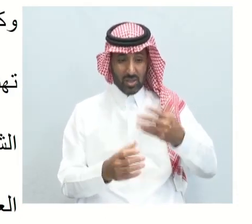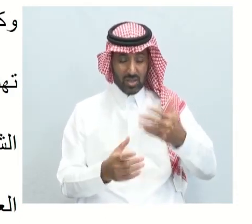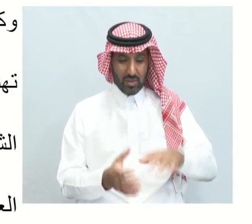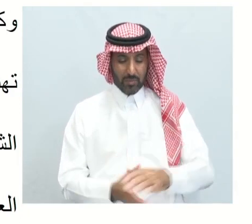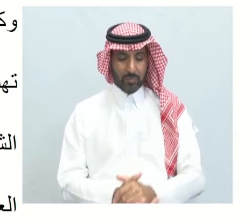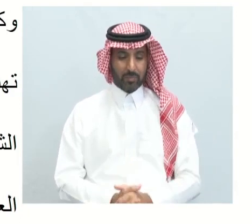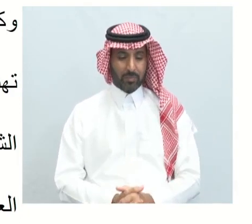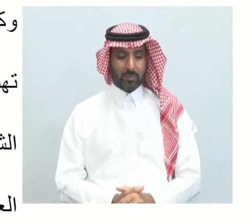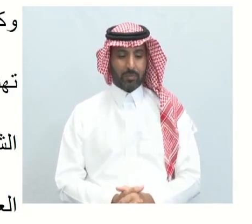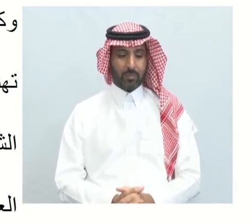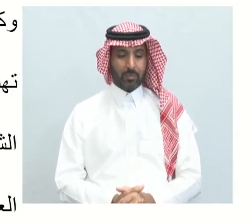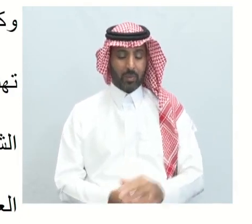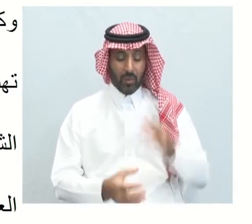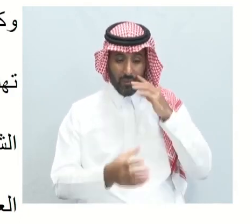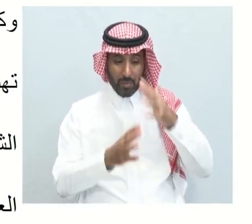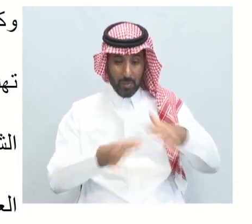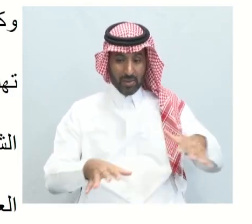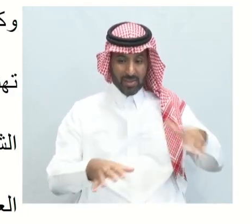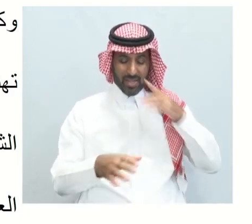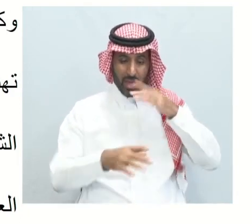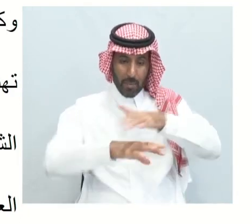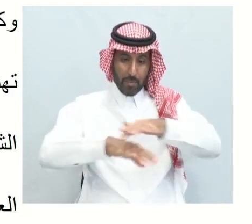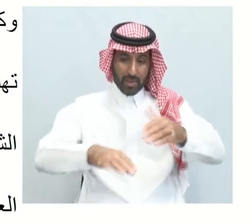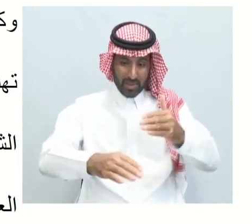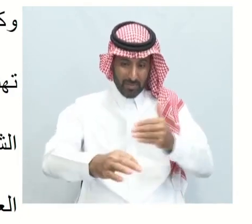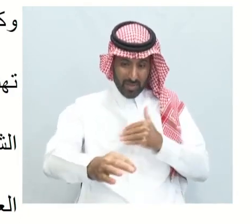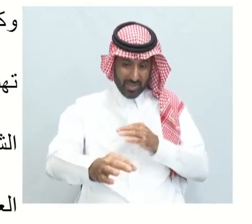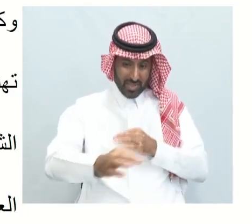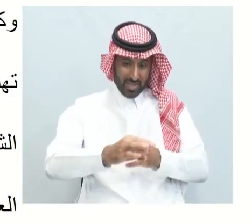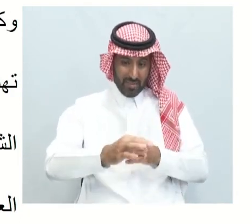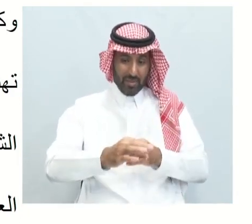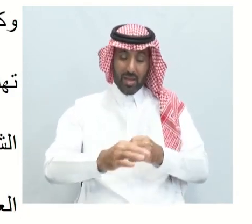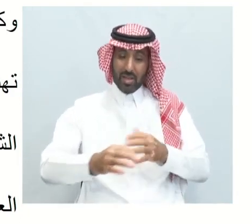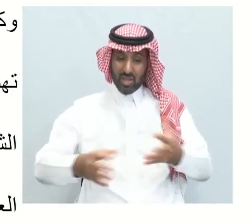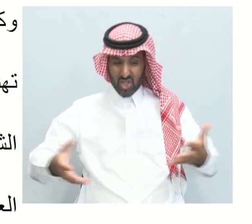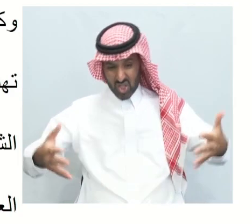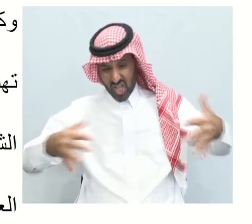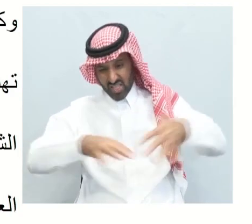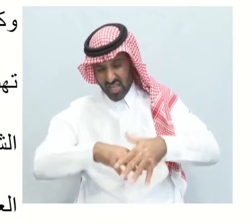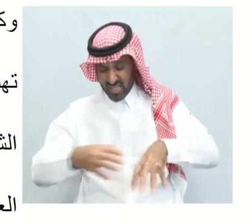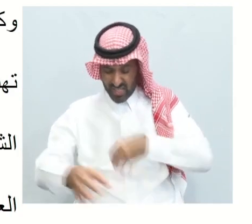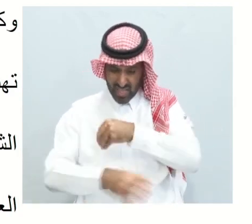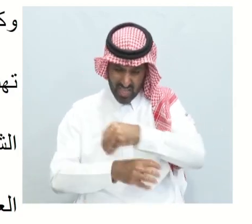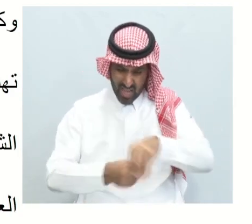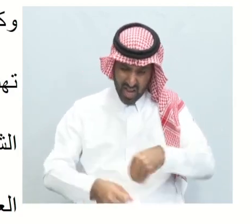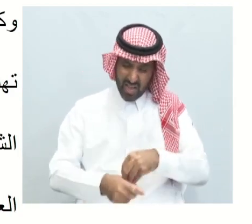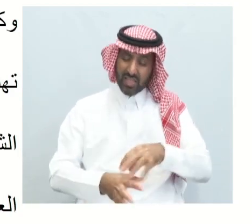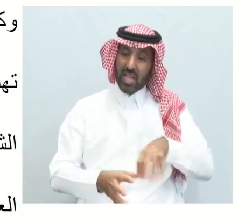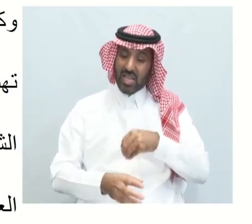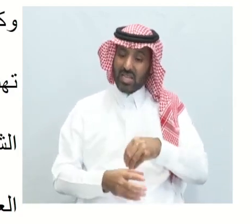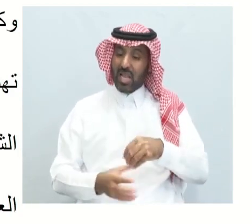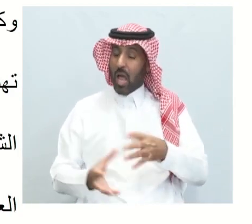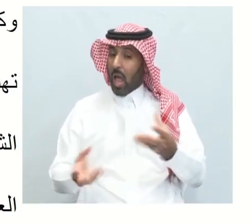الجوفيه وخصوصا في المناطق الشاطئيه حيث تختلط المياه المالحه مع المياه